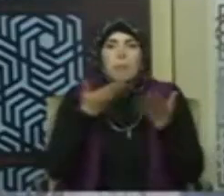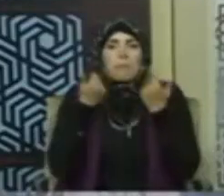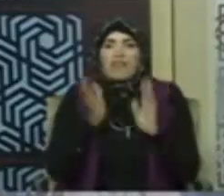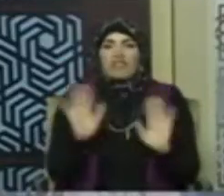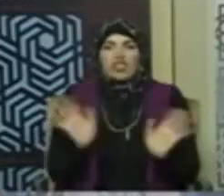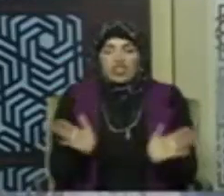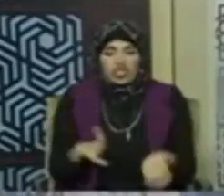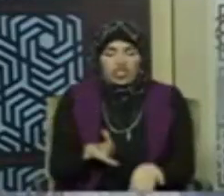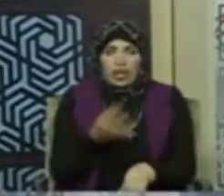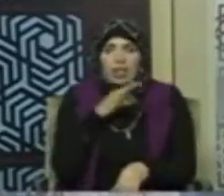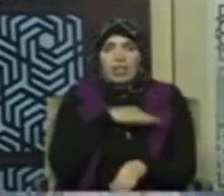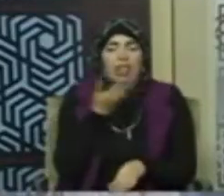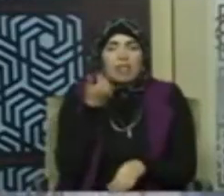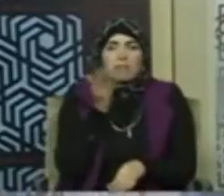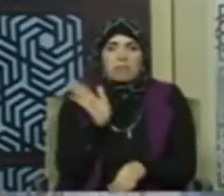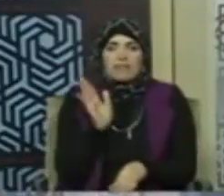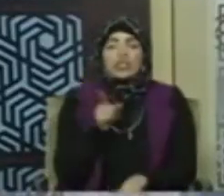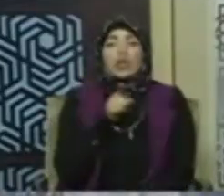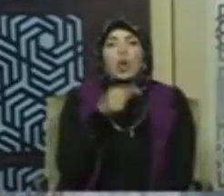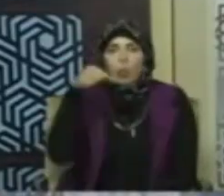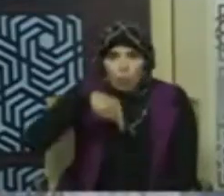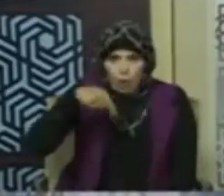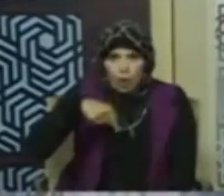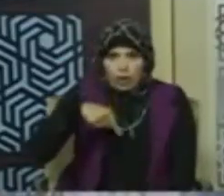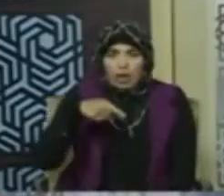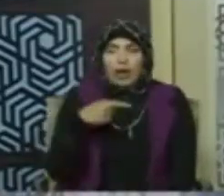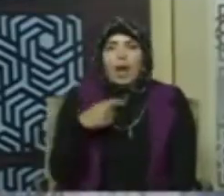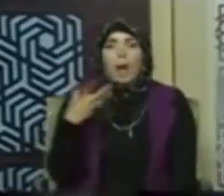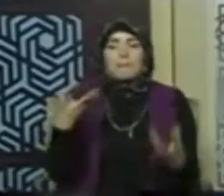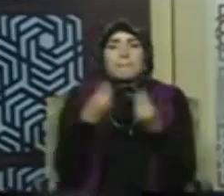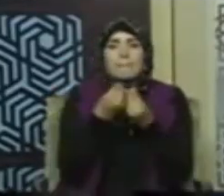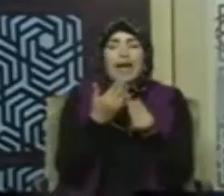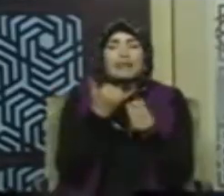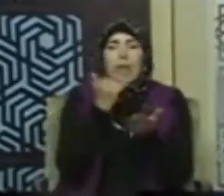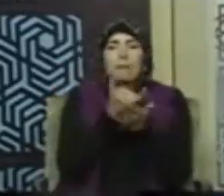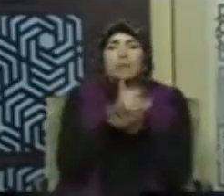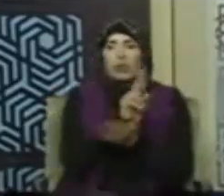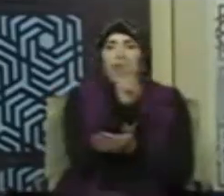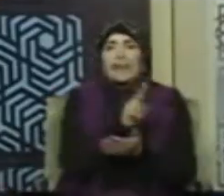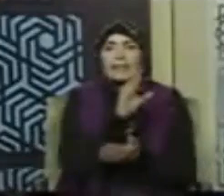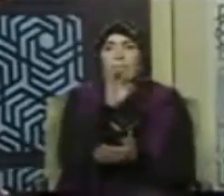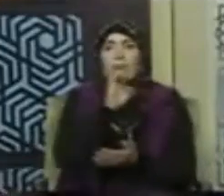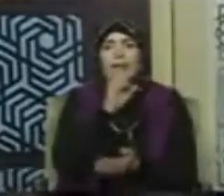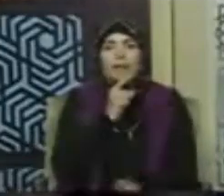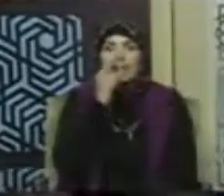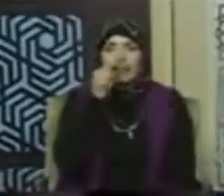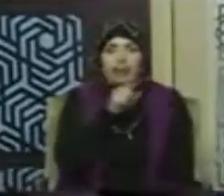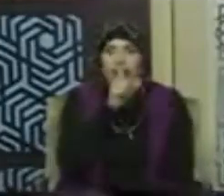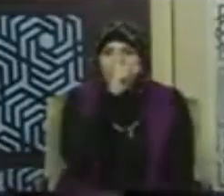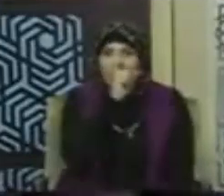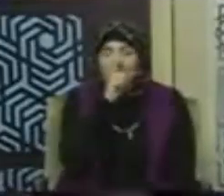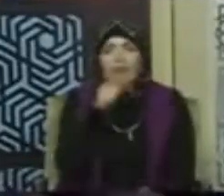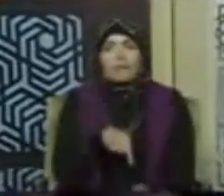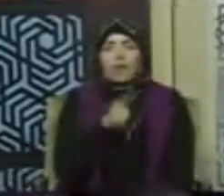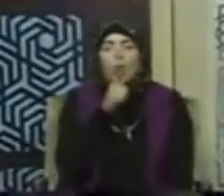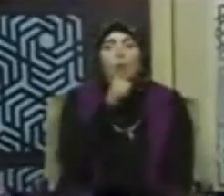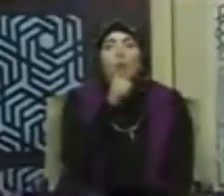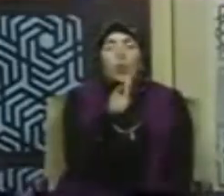كغثاء السيل. وهنا ومعنى فضيلة المفتي وما أكده الأزهر الشريف أن